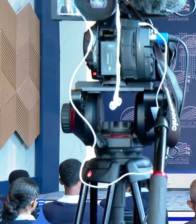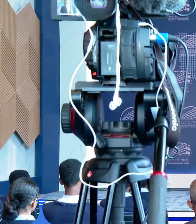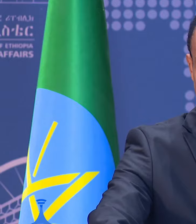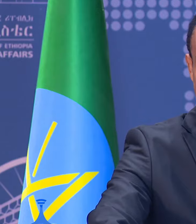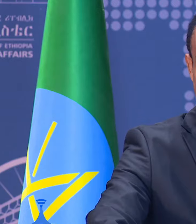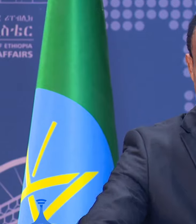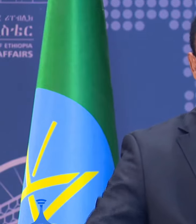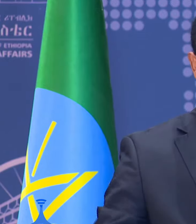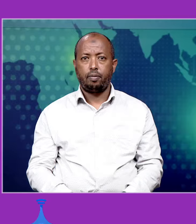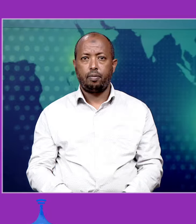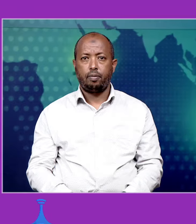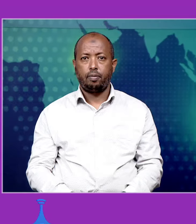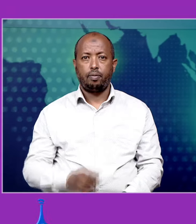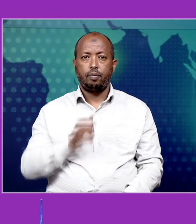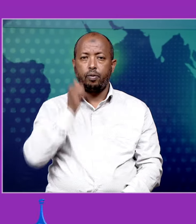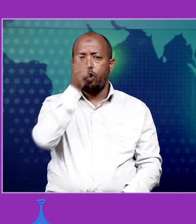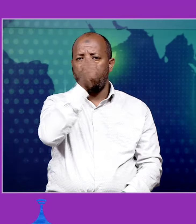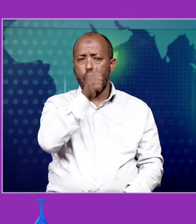ایتوبا